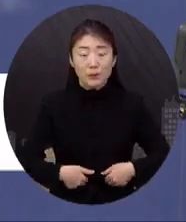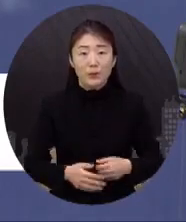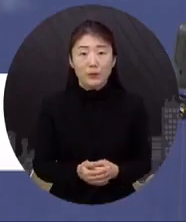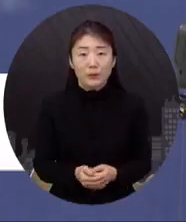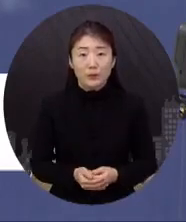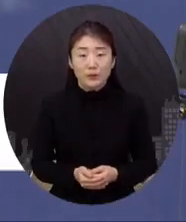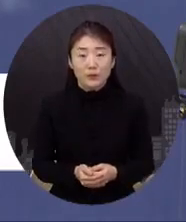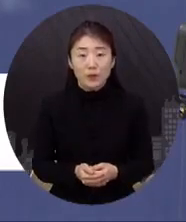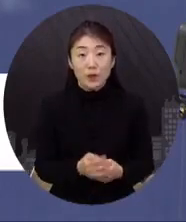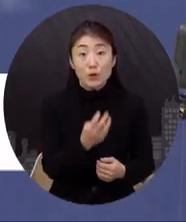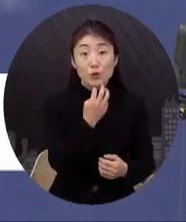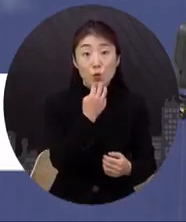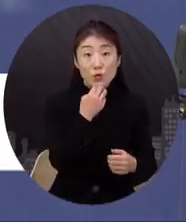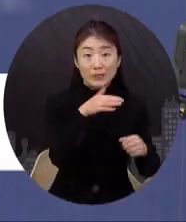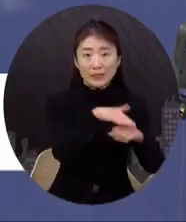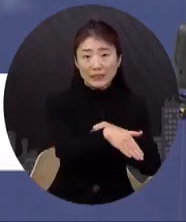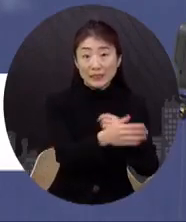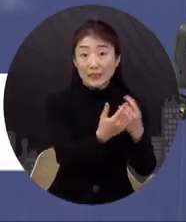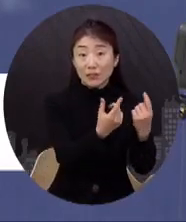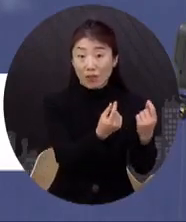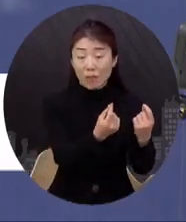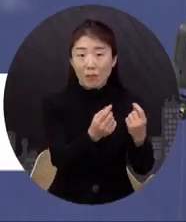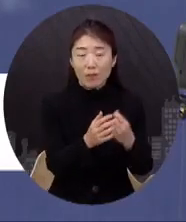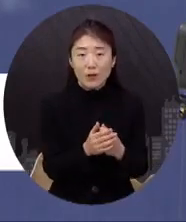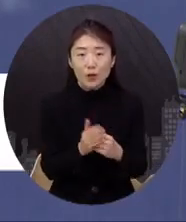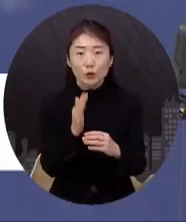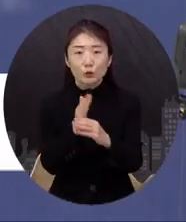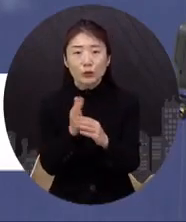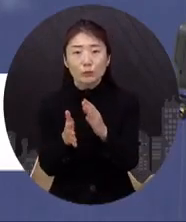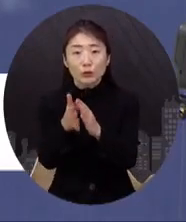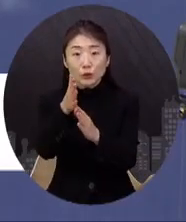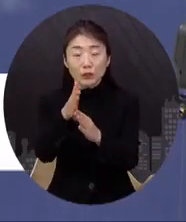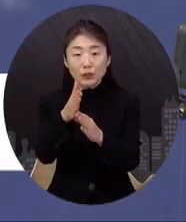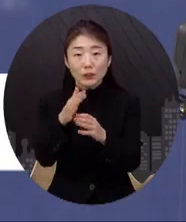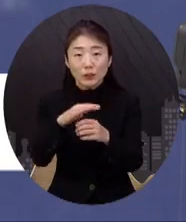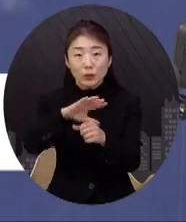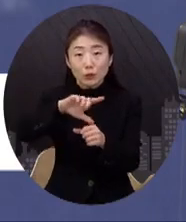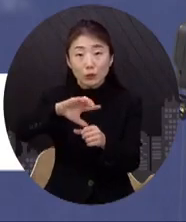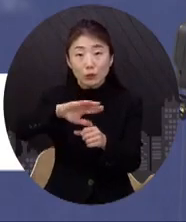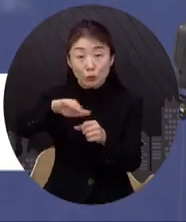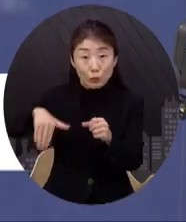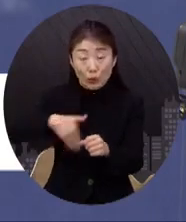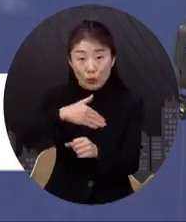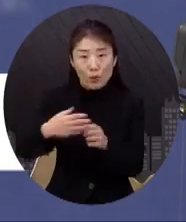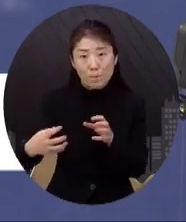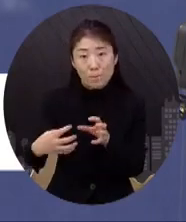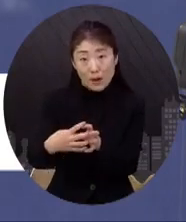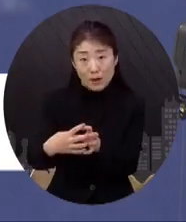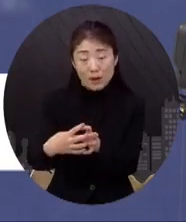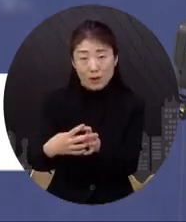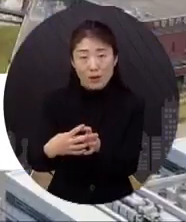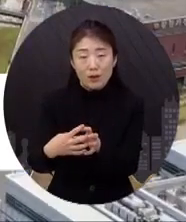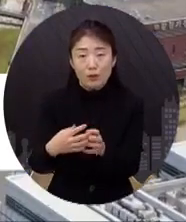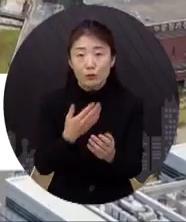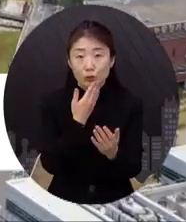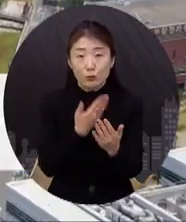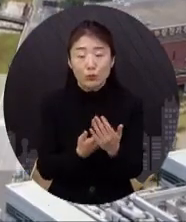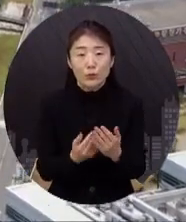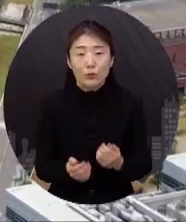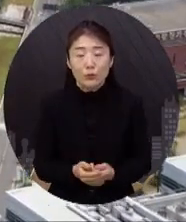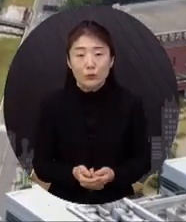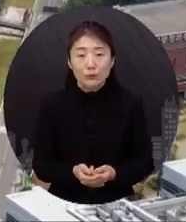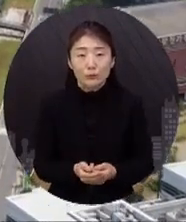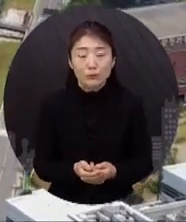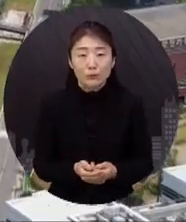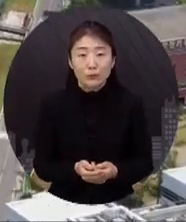수도권처럼 거점 대도시를 중심으로 뭉치고 컴팩트화하는 그런 큰 압축 전략이기도 합니다.